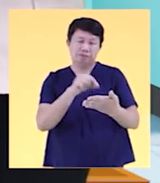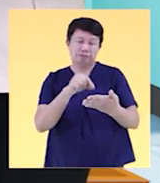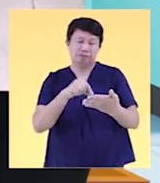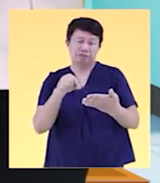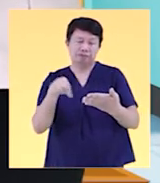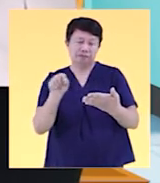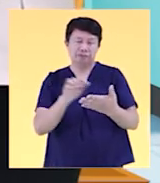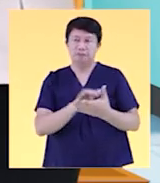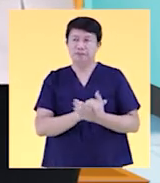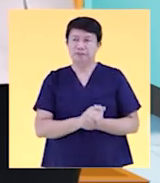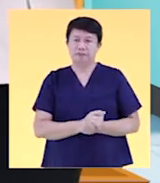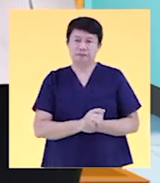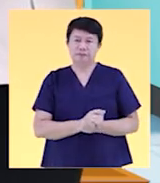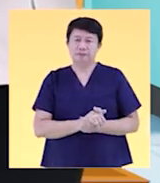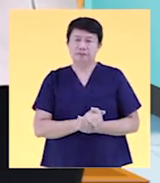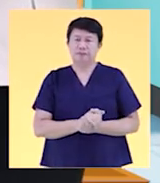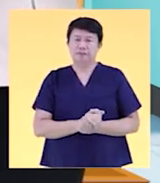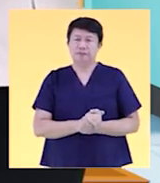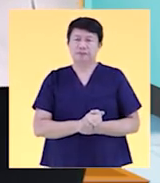Isulat mo na.